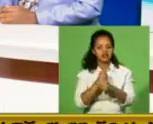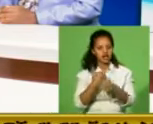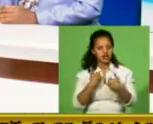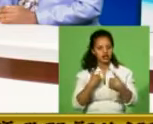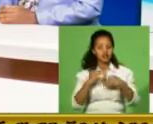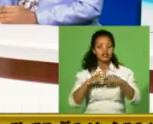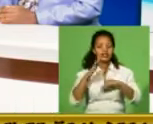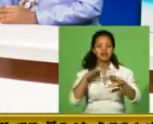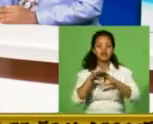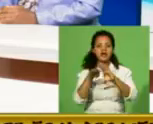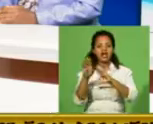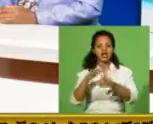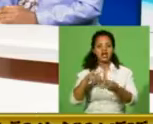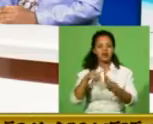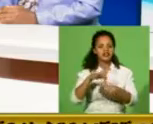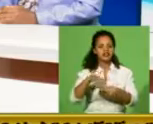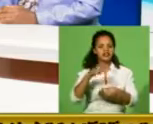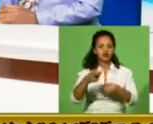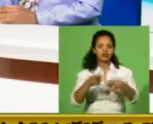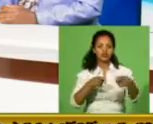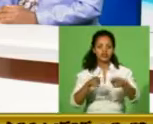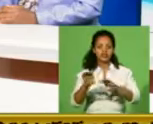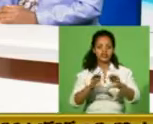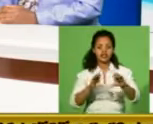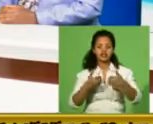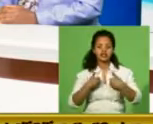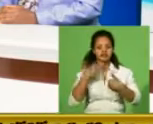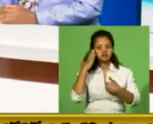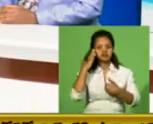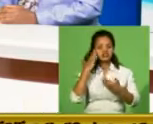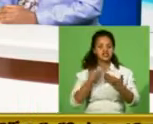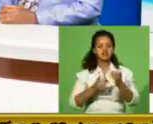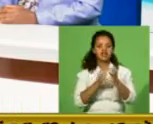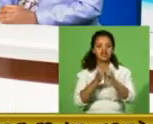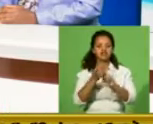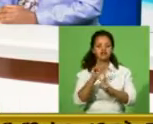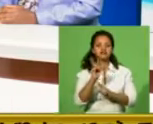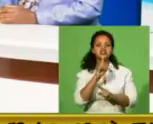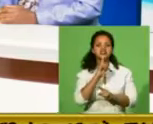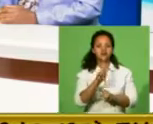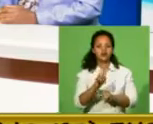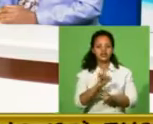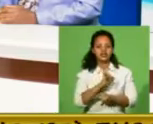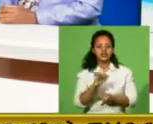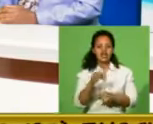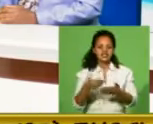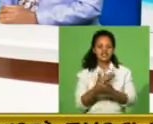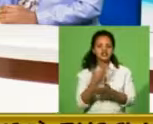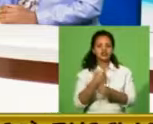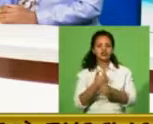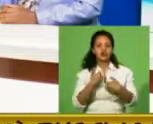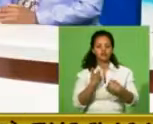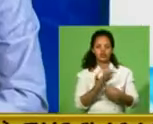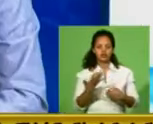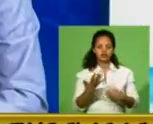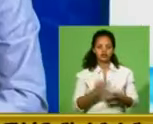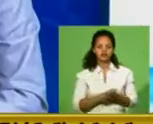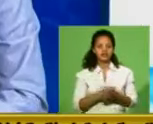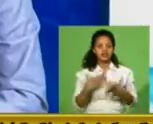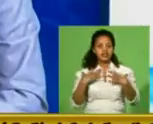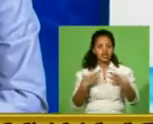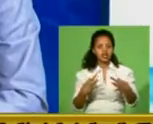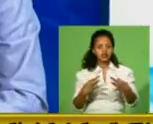በተለይ መግቢያ አካባቢ ላይ ከፍተኛ ቁጥጥር እየተደረገ እንዳለ ይታወቃልና ከዚህ ጋር ተያይዞ ምንድነው እንደ አዲስ እየተሰሩ ያሉ ነገሮች? ጤንነታቸው